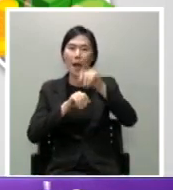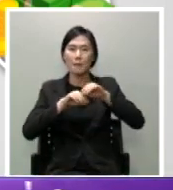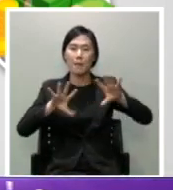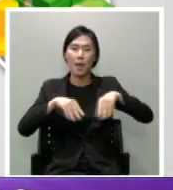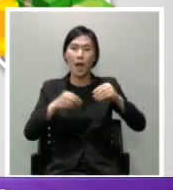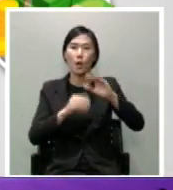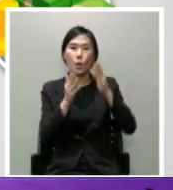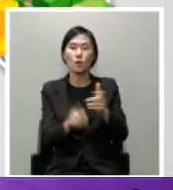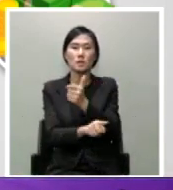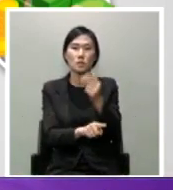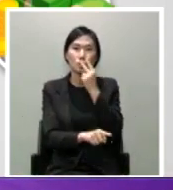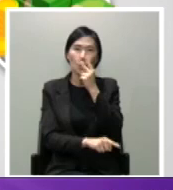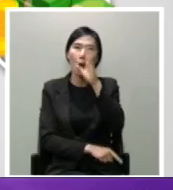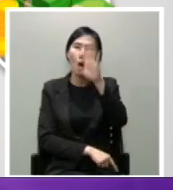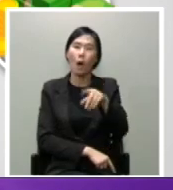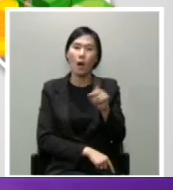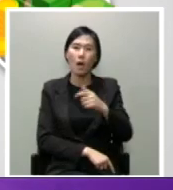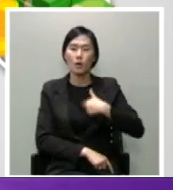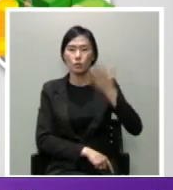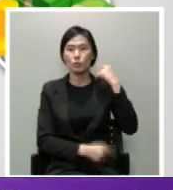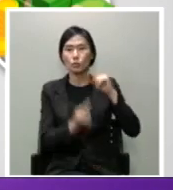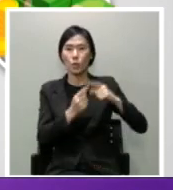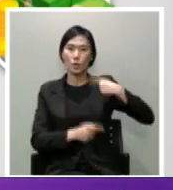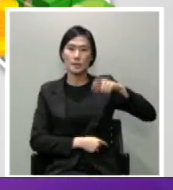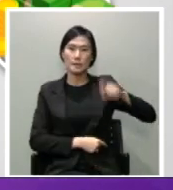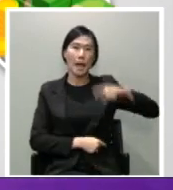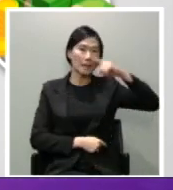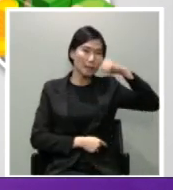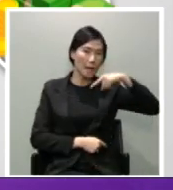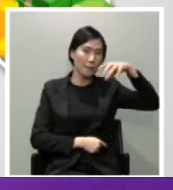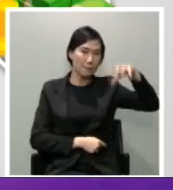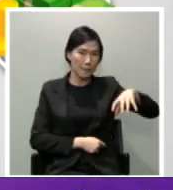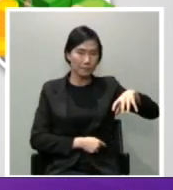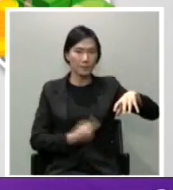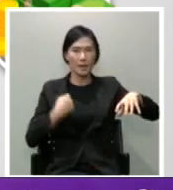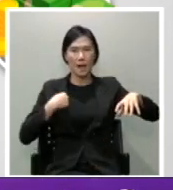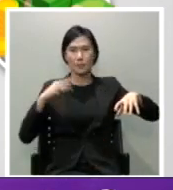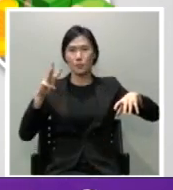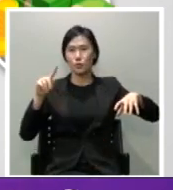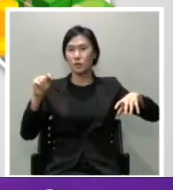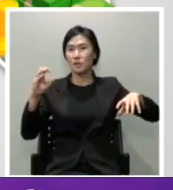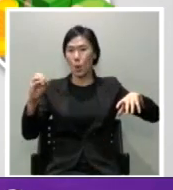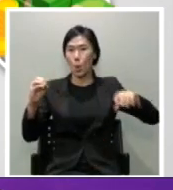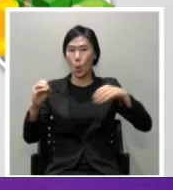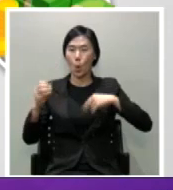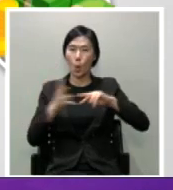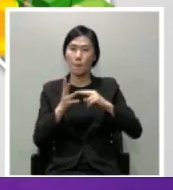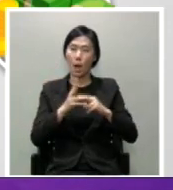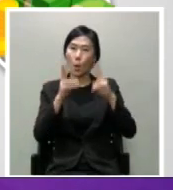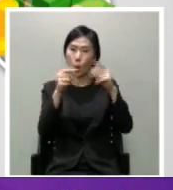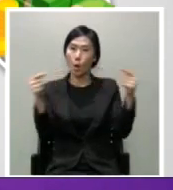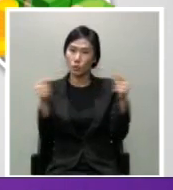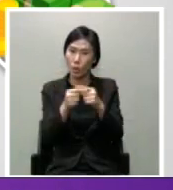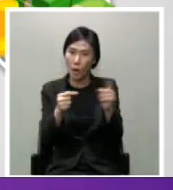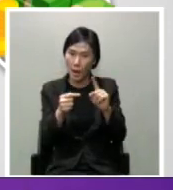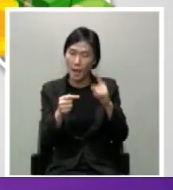กว่าคดีในศาลไทยกับคดีใน WTO เป็นเรื่องเดียวกันคือเ